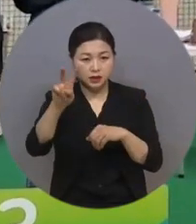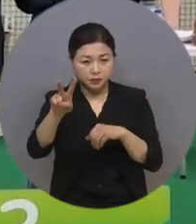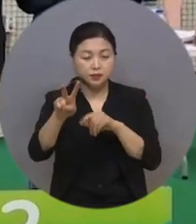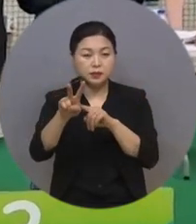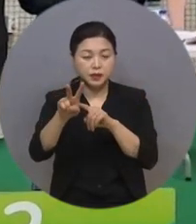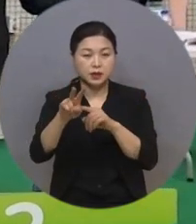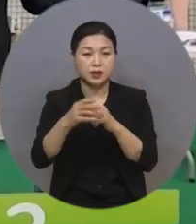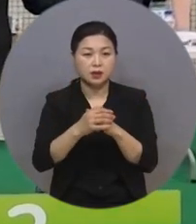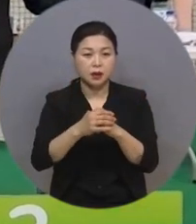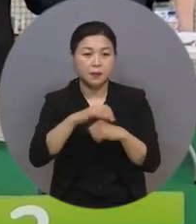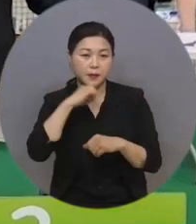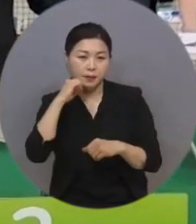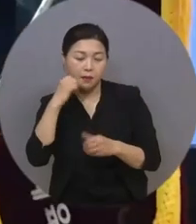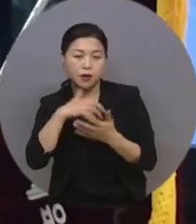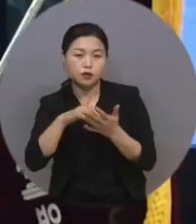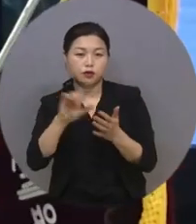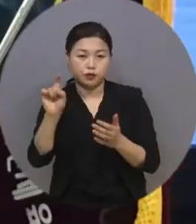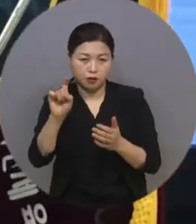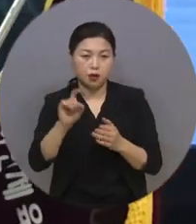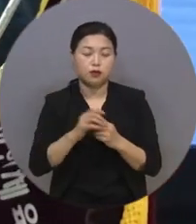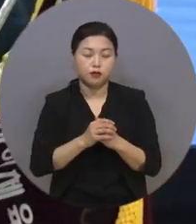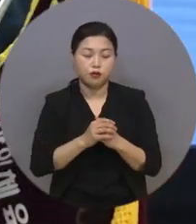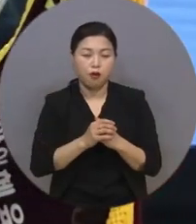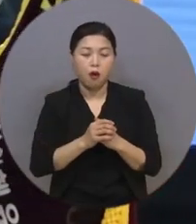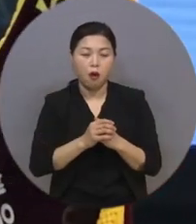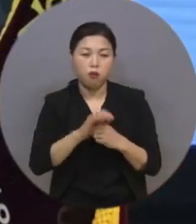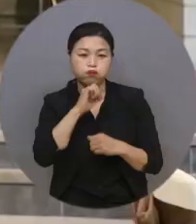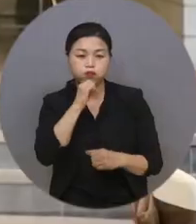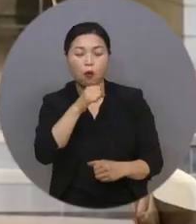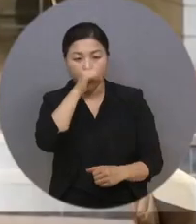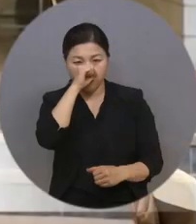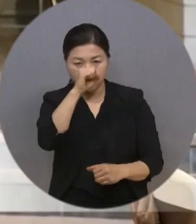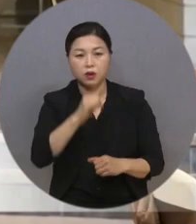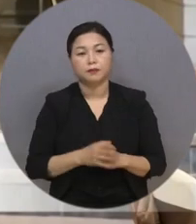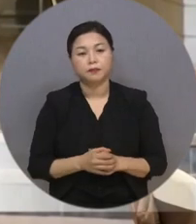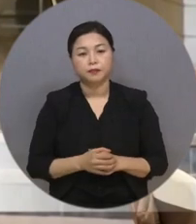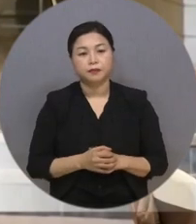10개의 매달 획득하는 등 우수한 성적을 거두었습니다